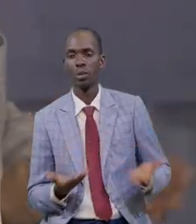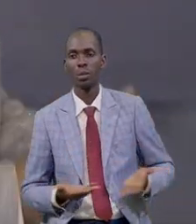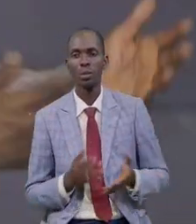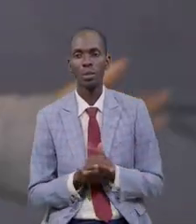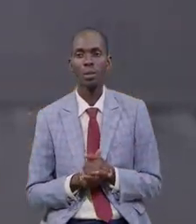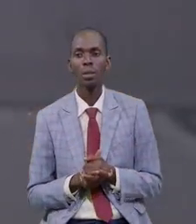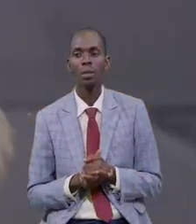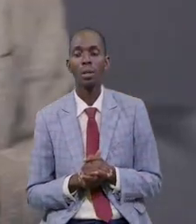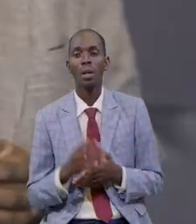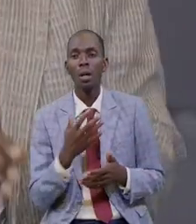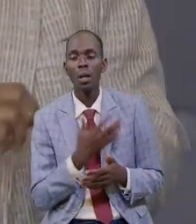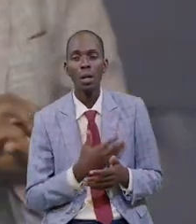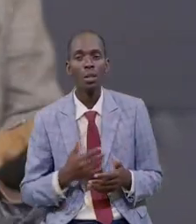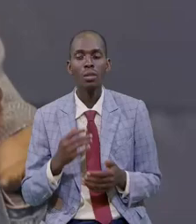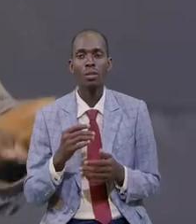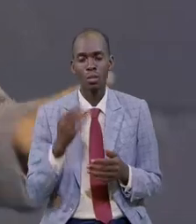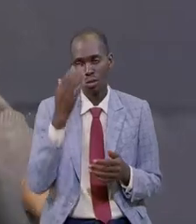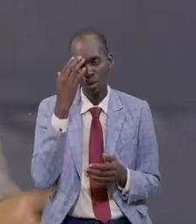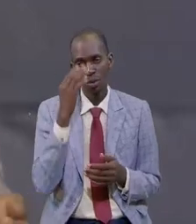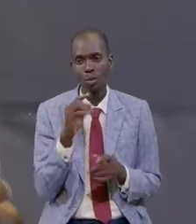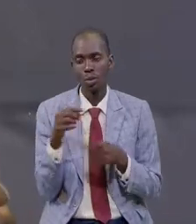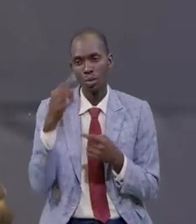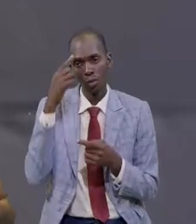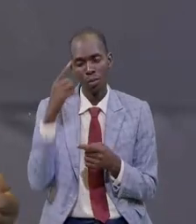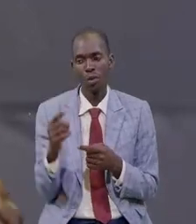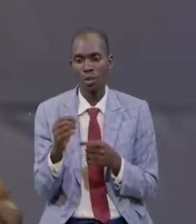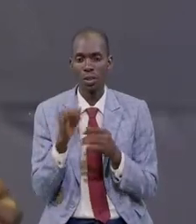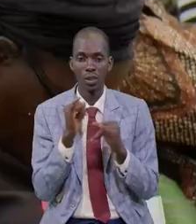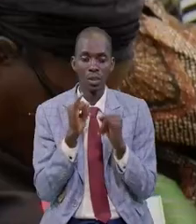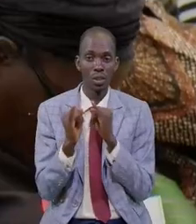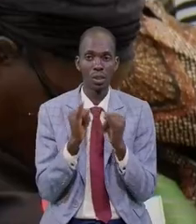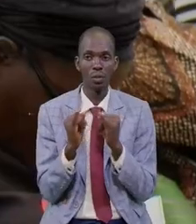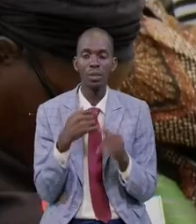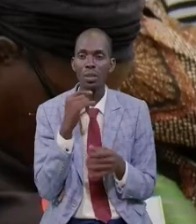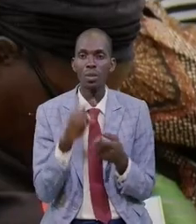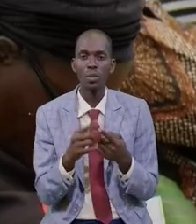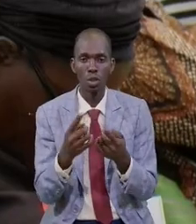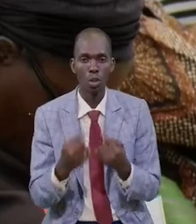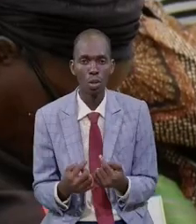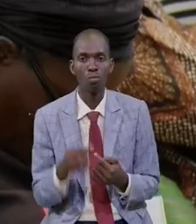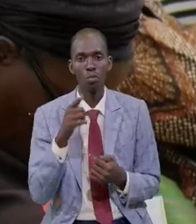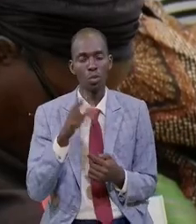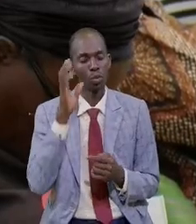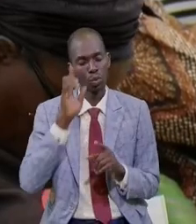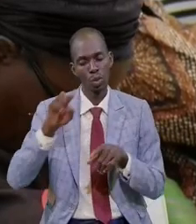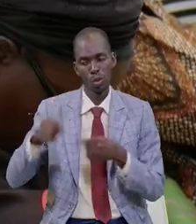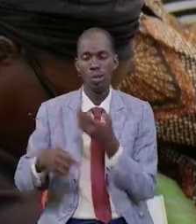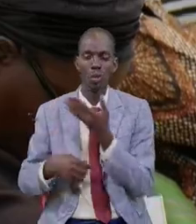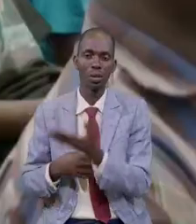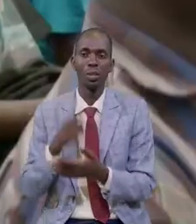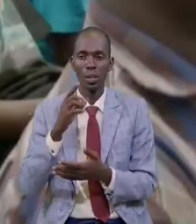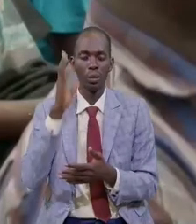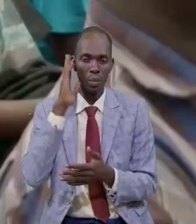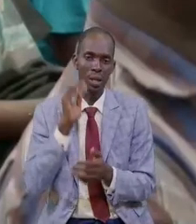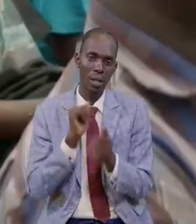te donne un il te faut un petit entretien il d viens tu vas venir et tu